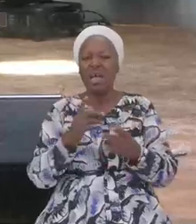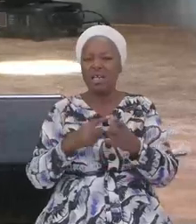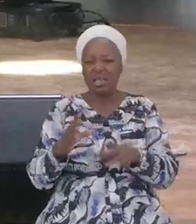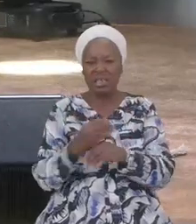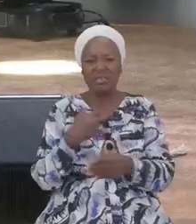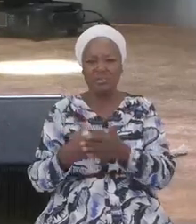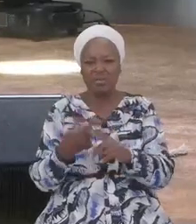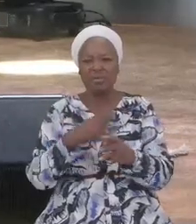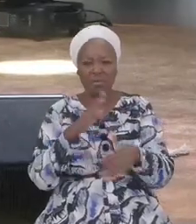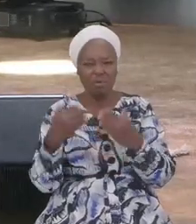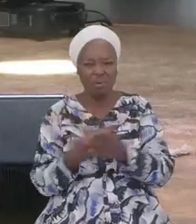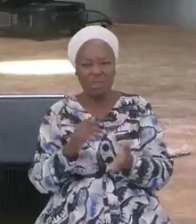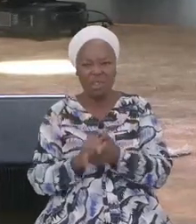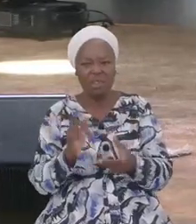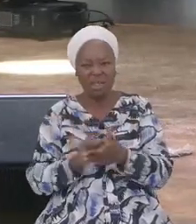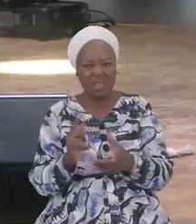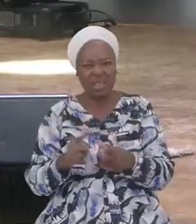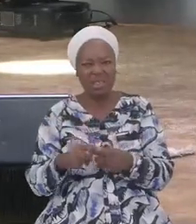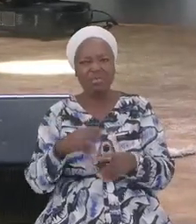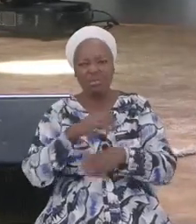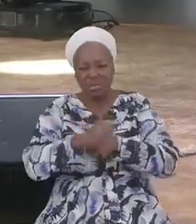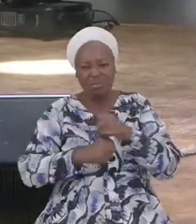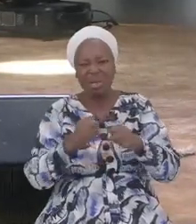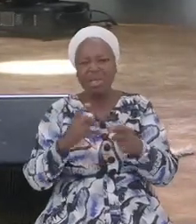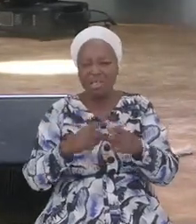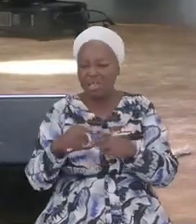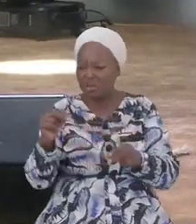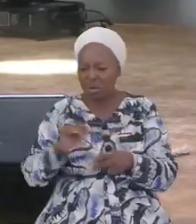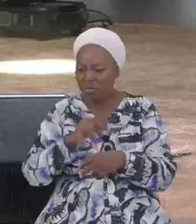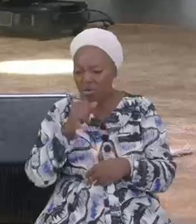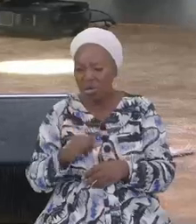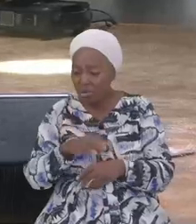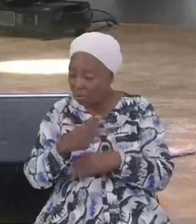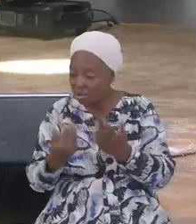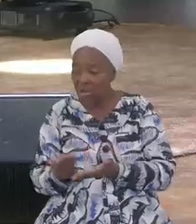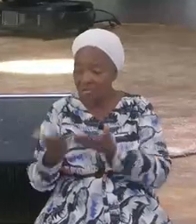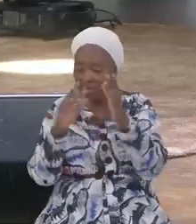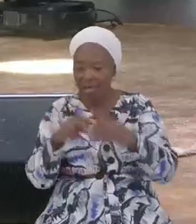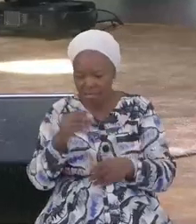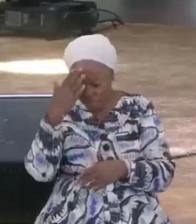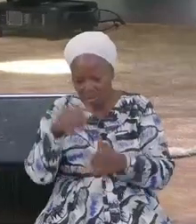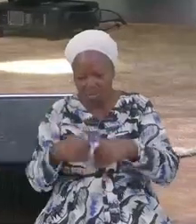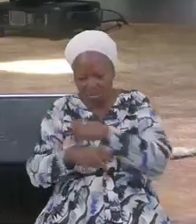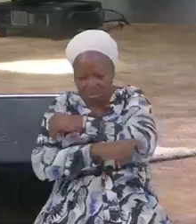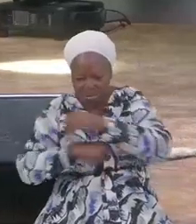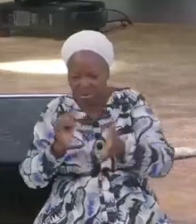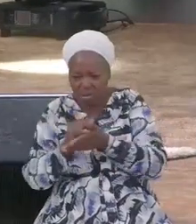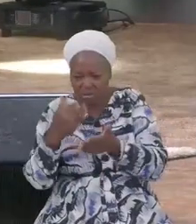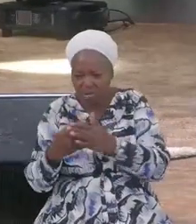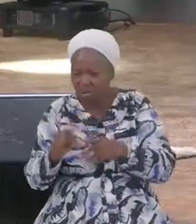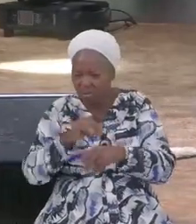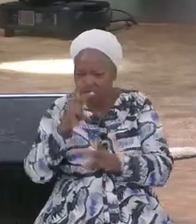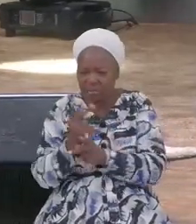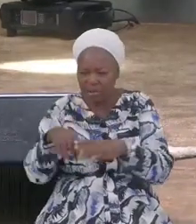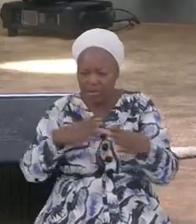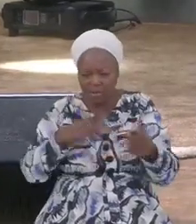ils ont eu cet argent avec la prostitution, l'adultère. Et ils viennent donner l'argent. Ah, moi, je m'en fous, de là vient l'argent. Mets ton argent. Si tu peux amener